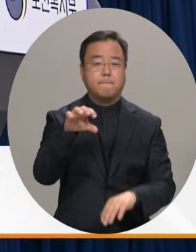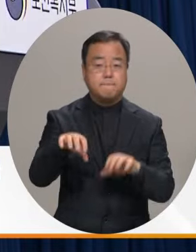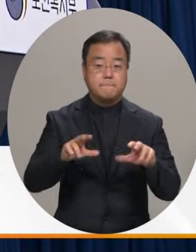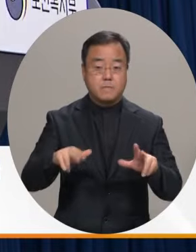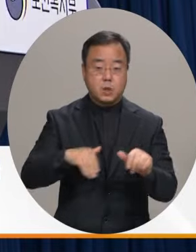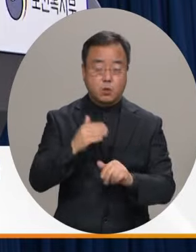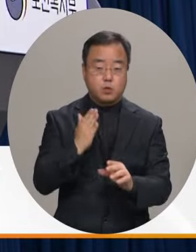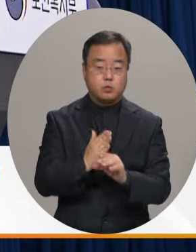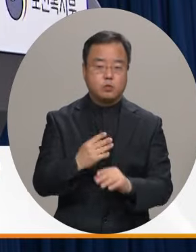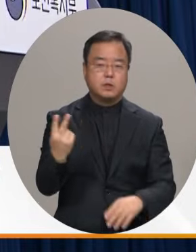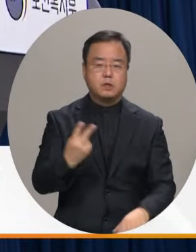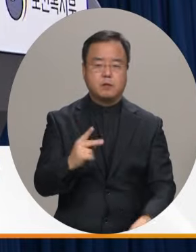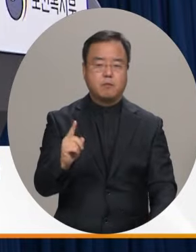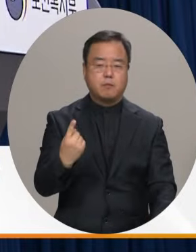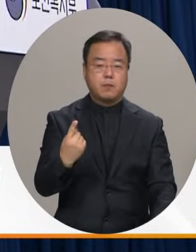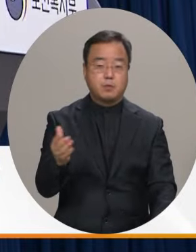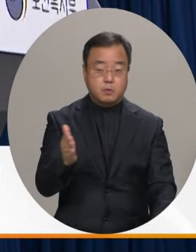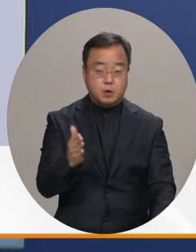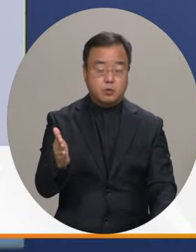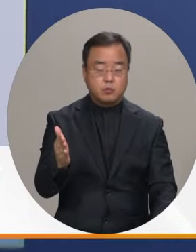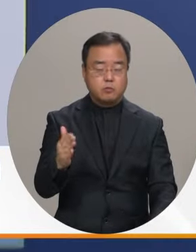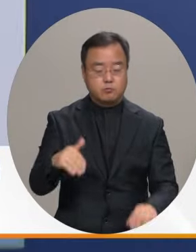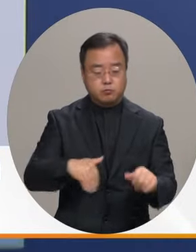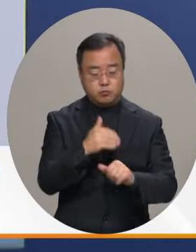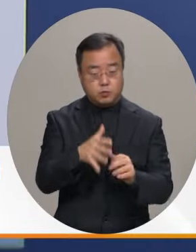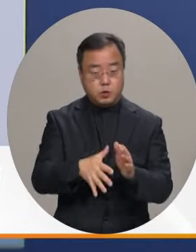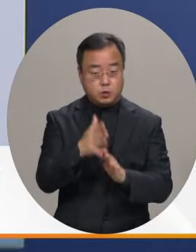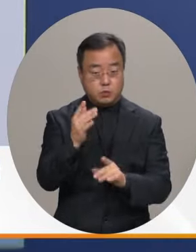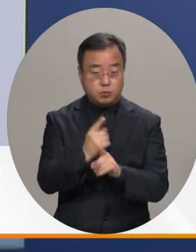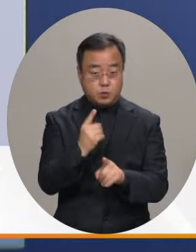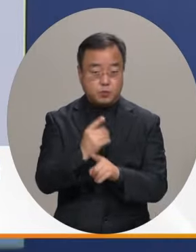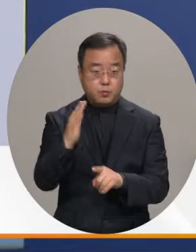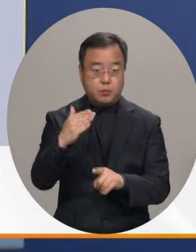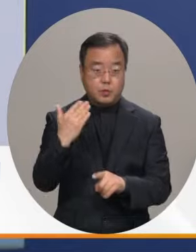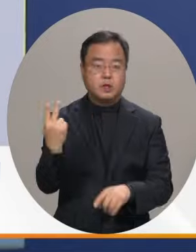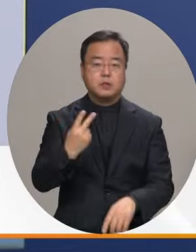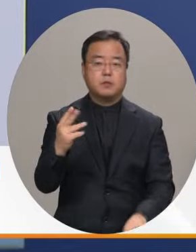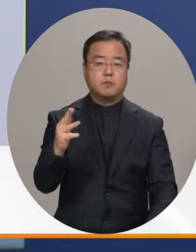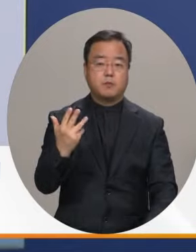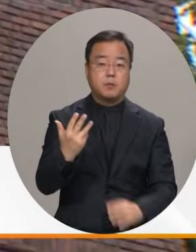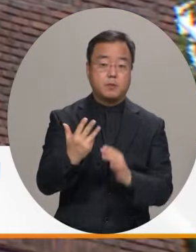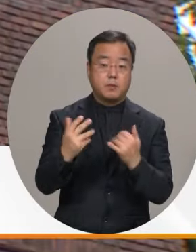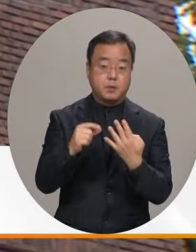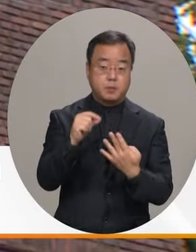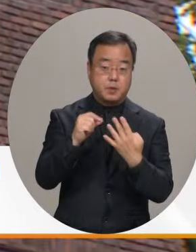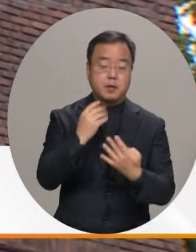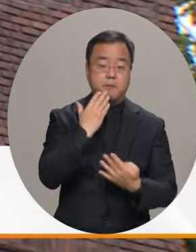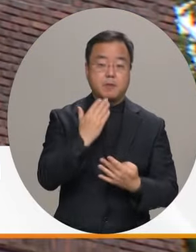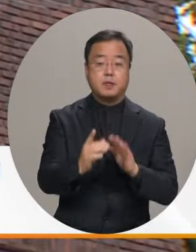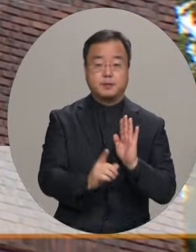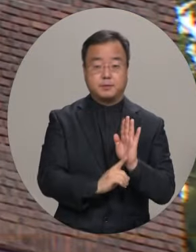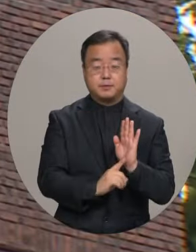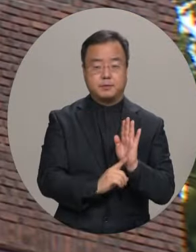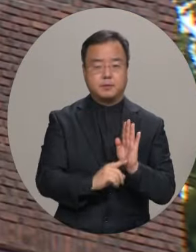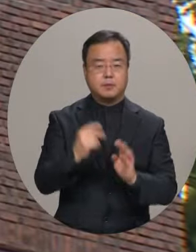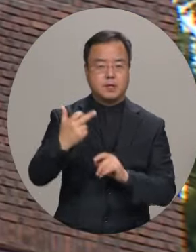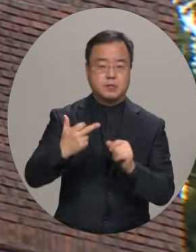2,100여명 인프라 개선이 이루어지면 2,800여 명을 더 뽑을 수 있다고 밝혔습니다 17년 동안